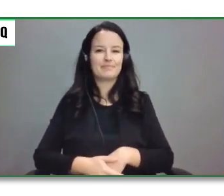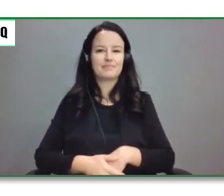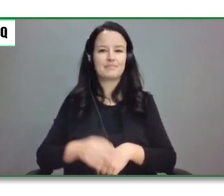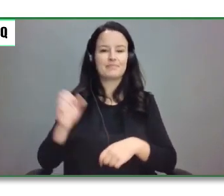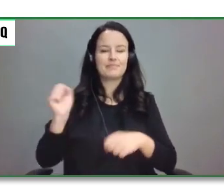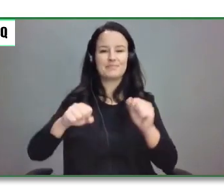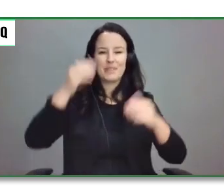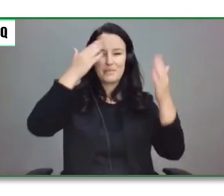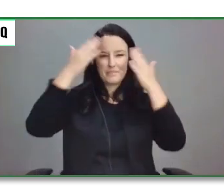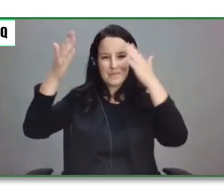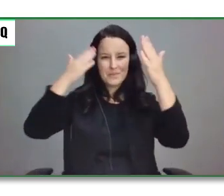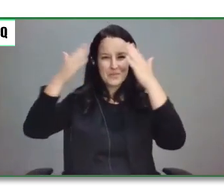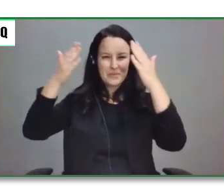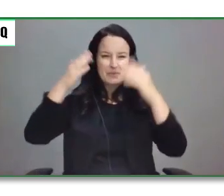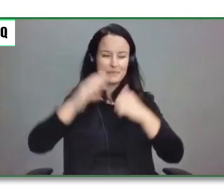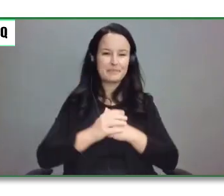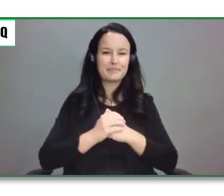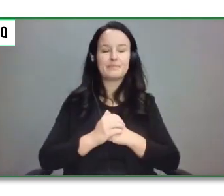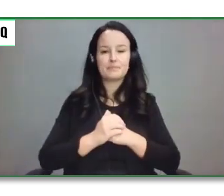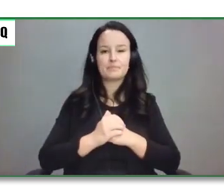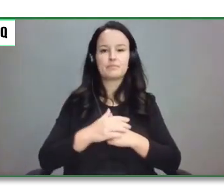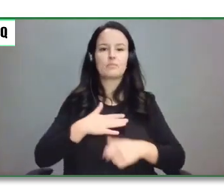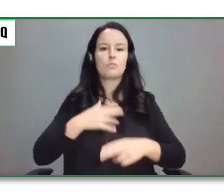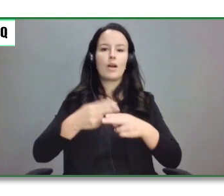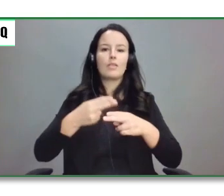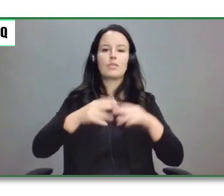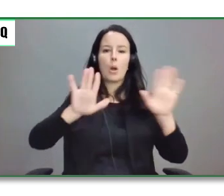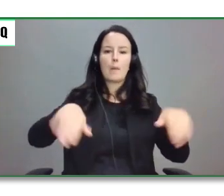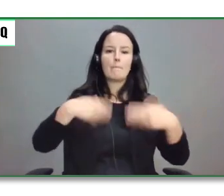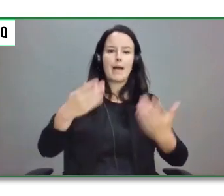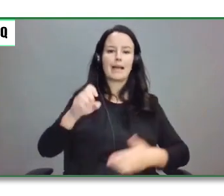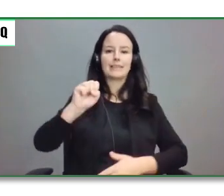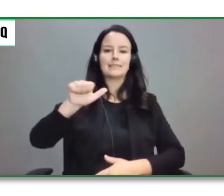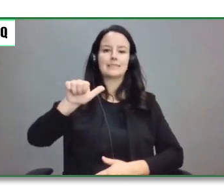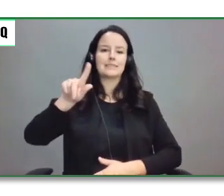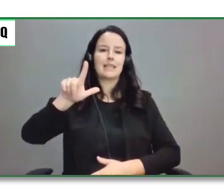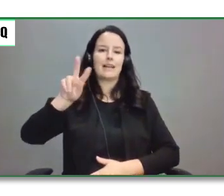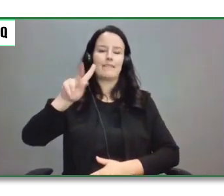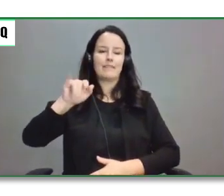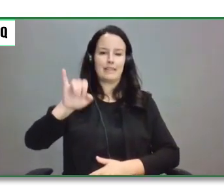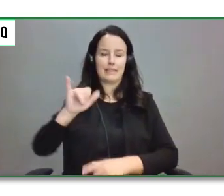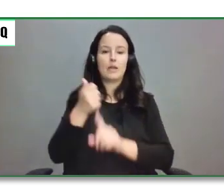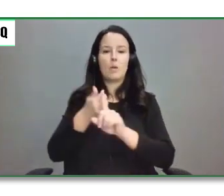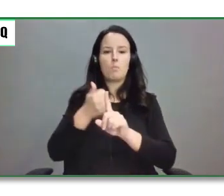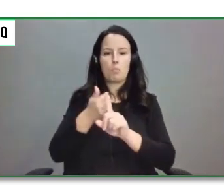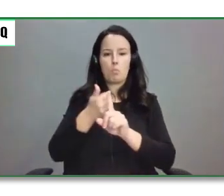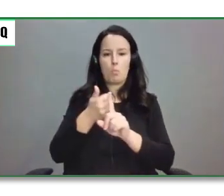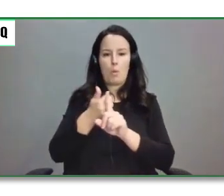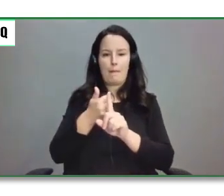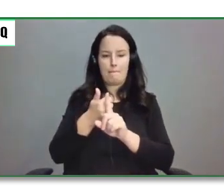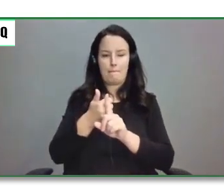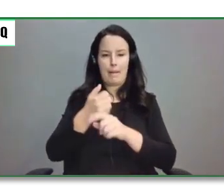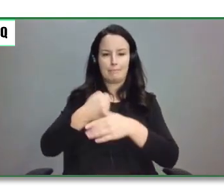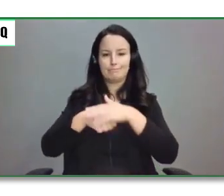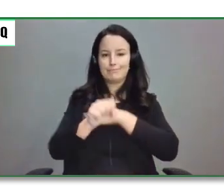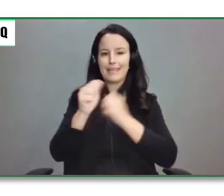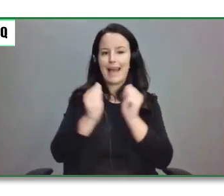Bonjour tout le monde. Je m'appelle Marie Silvani. Je suis née avec la dyspraxie. C'est un